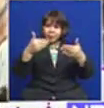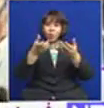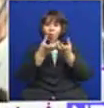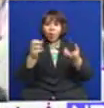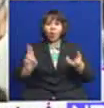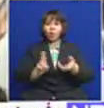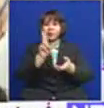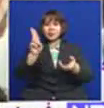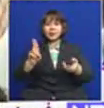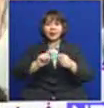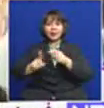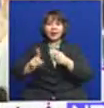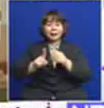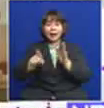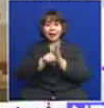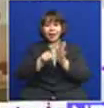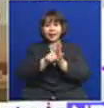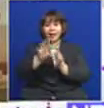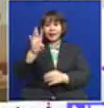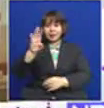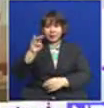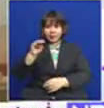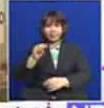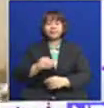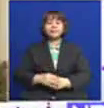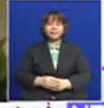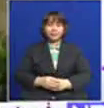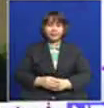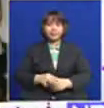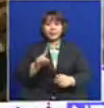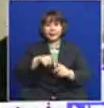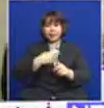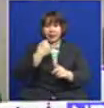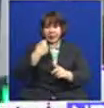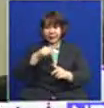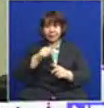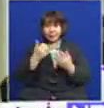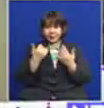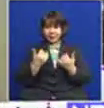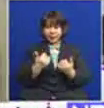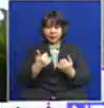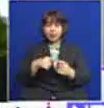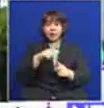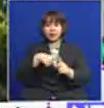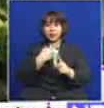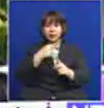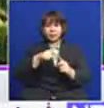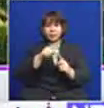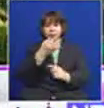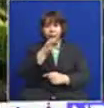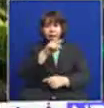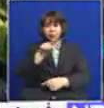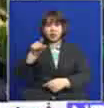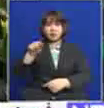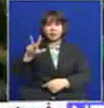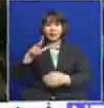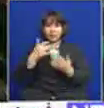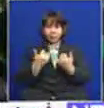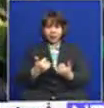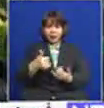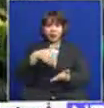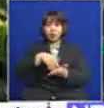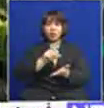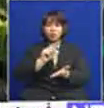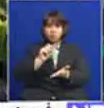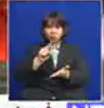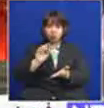บ้านครั้งที่40หรือ Big and Bit to October 2015ครับระหว่างวันที่19ถึง23ตุลาคมนี้ที่ศูนย์นิทรรศ